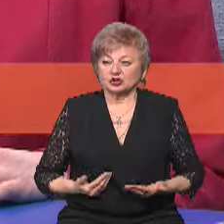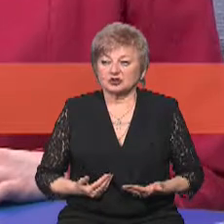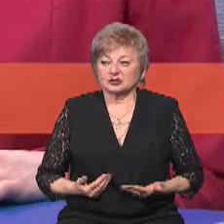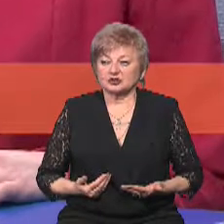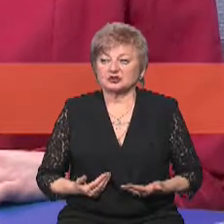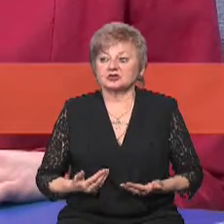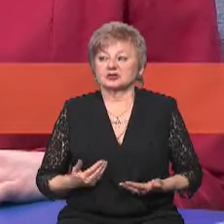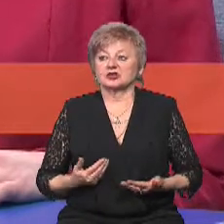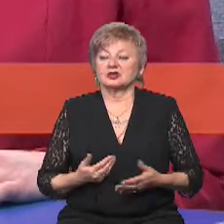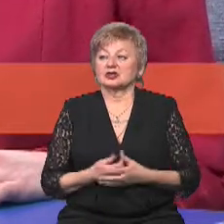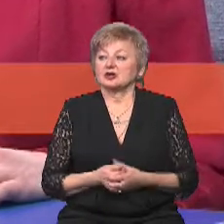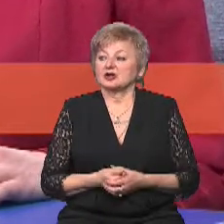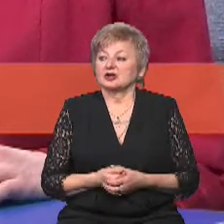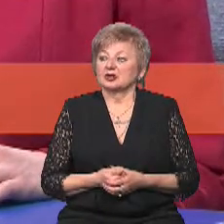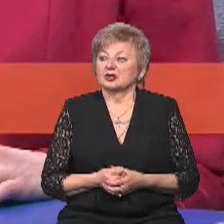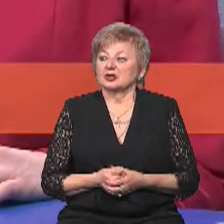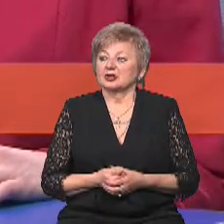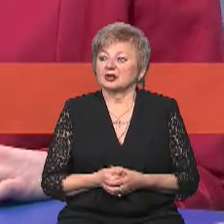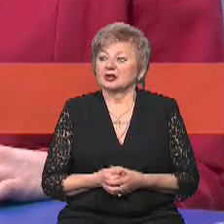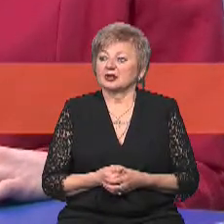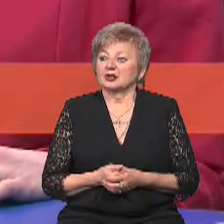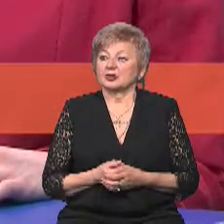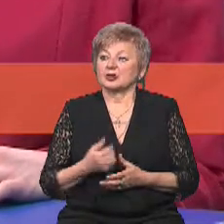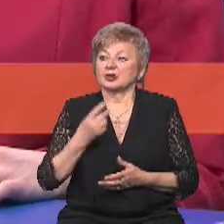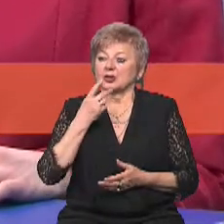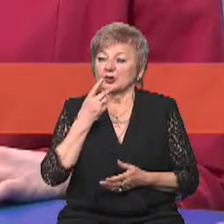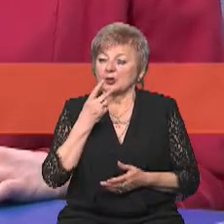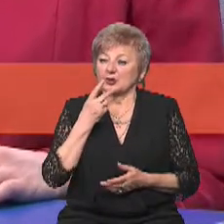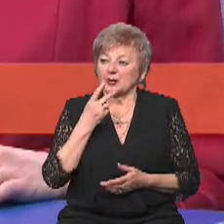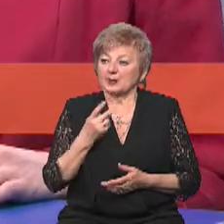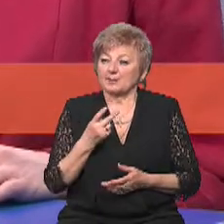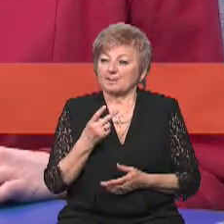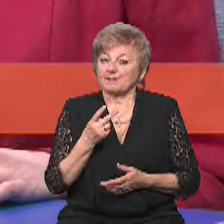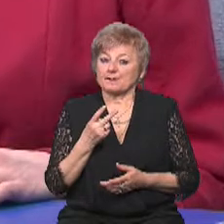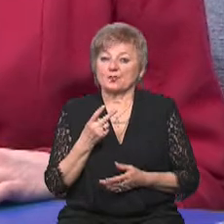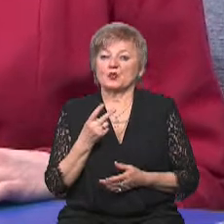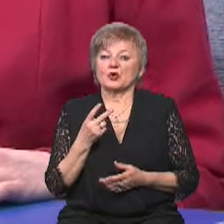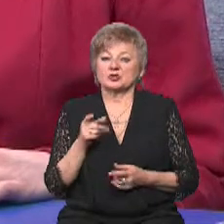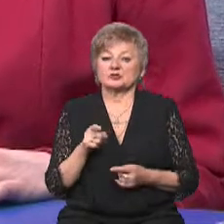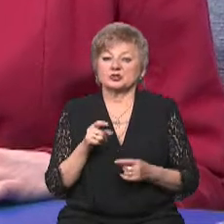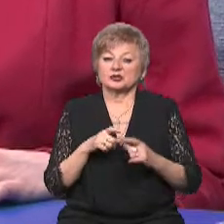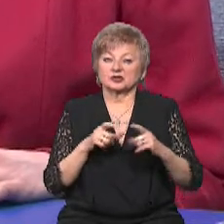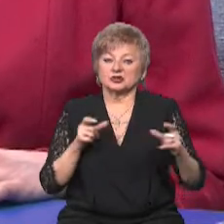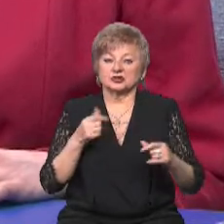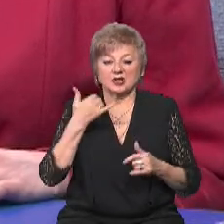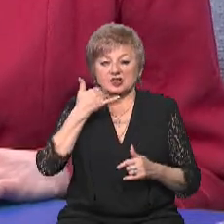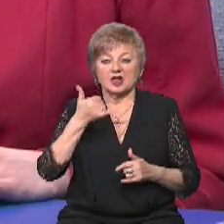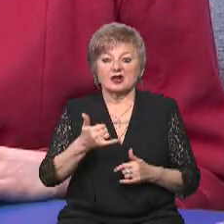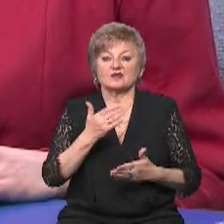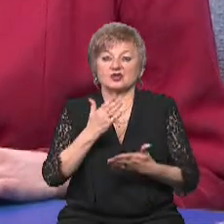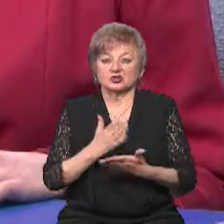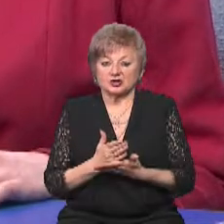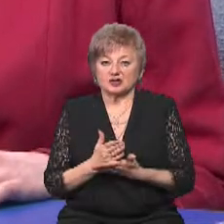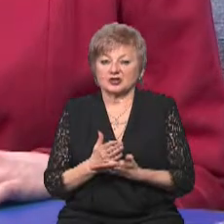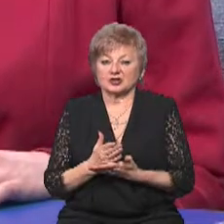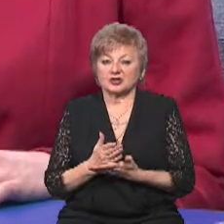життя, здоров'я своїх близьких. Ми його публікуємо на нашій сторінці, ще раз, це телефони, у Фейсбуці, так, на нашій сторінці «Я Запоріжжя» ми обов'язково опублікуємо,